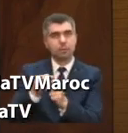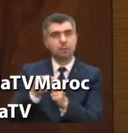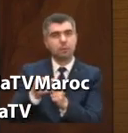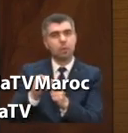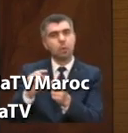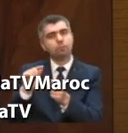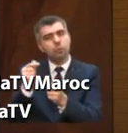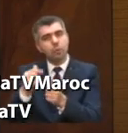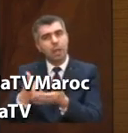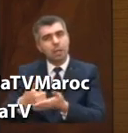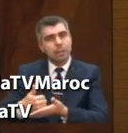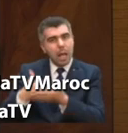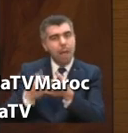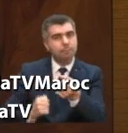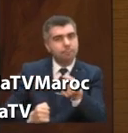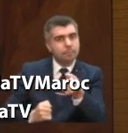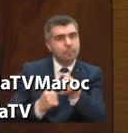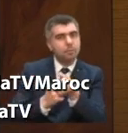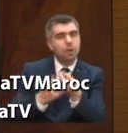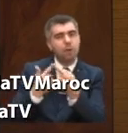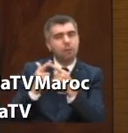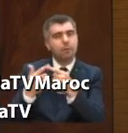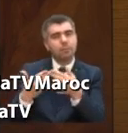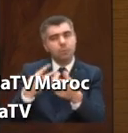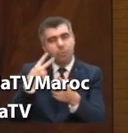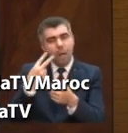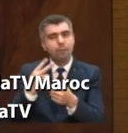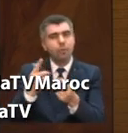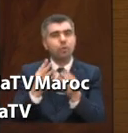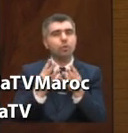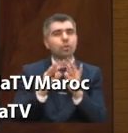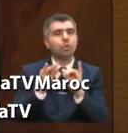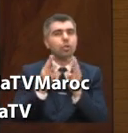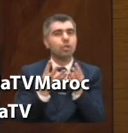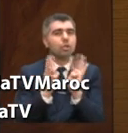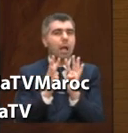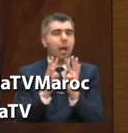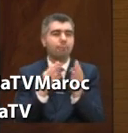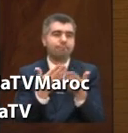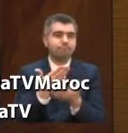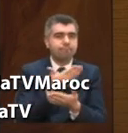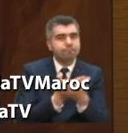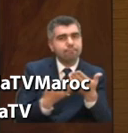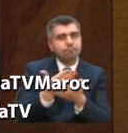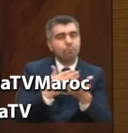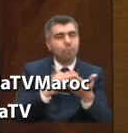بشوية ديال الدعم تستمر باش تحمل الأجراء ديالها إلى غير ذلك، بناء على المعطيات المتوفرة للقطاعات الحكومية الوصية